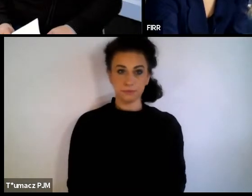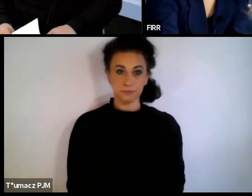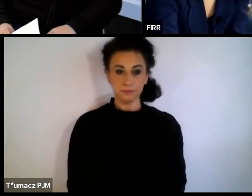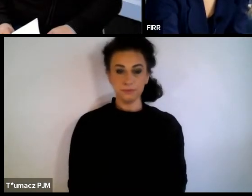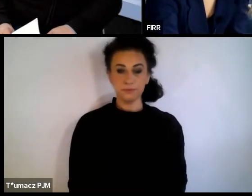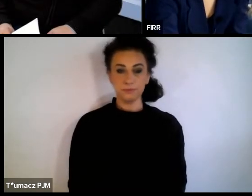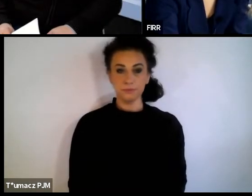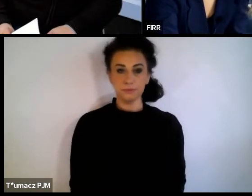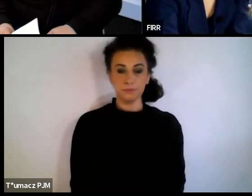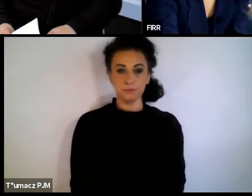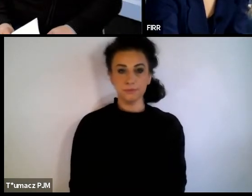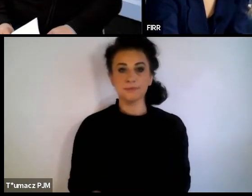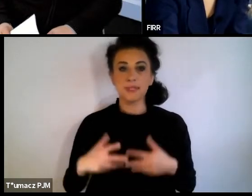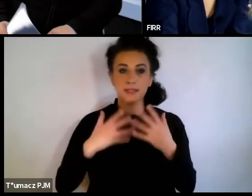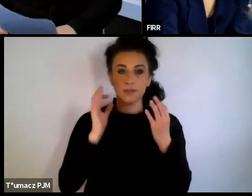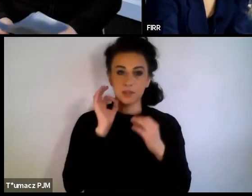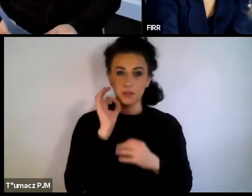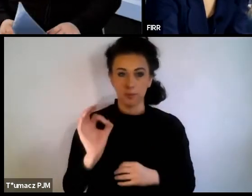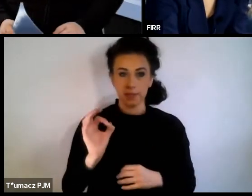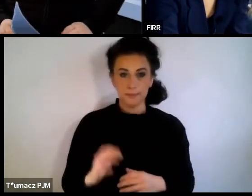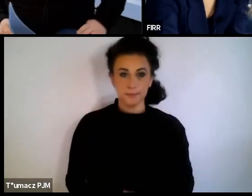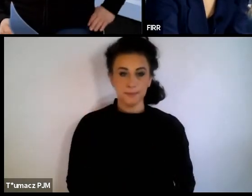To ja też powiem dzień dobry.